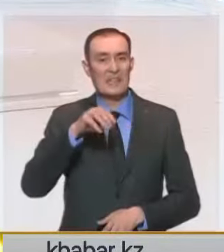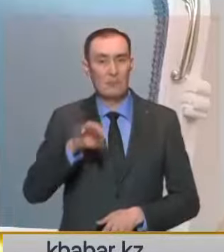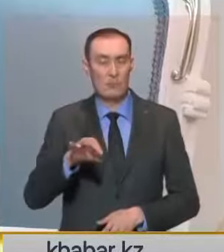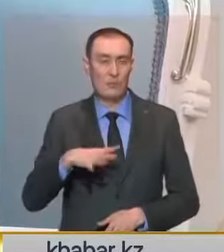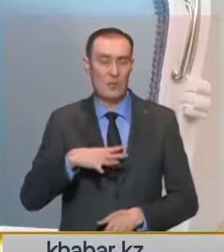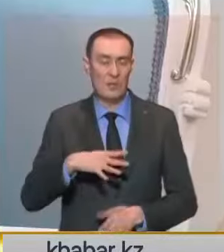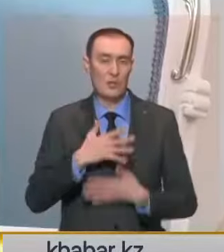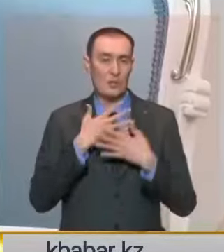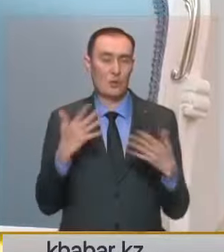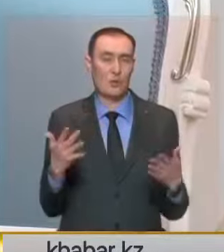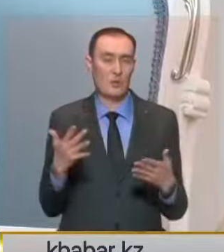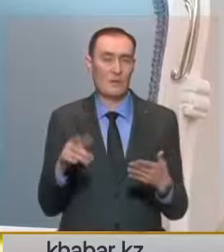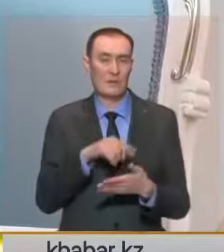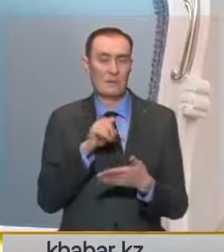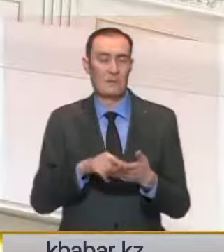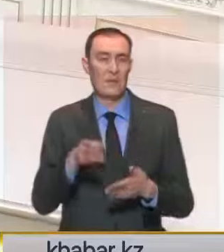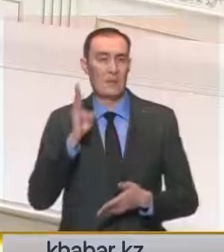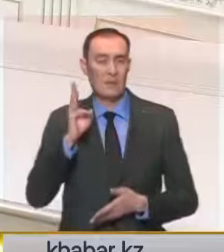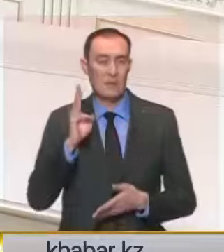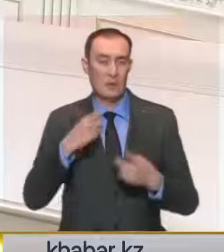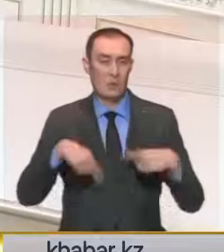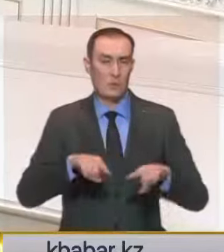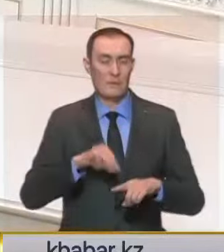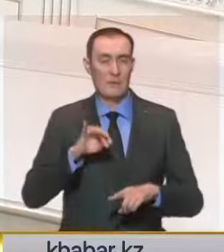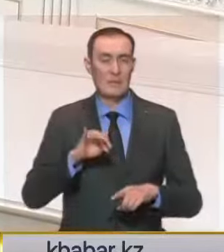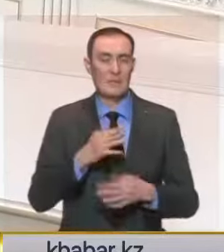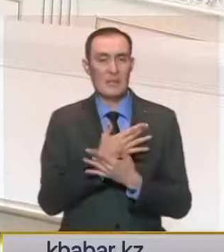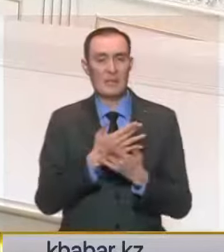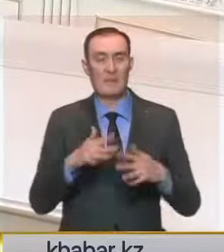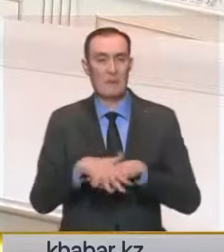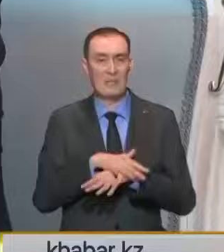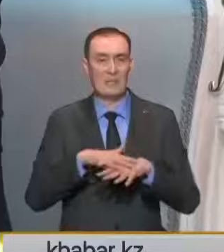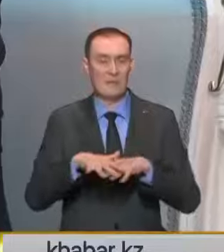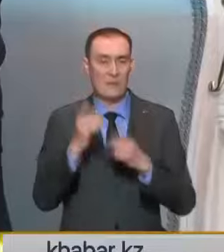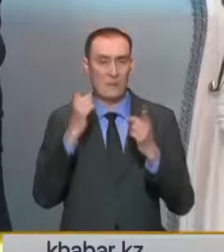получила широкий резонанс в дипломатических кругах и СМИ.